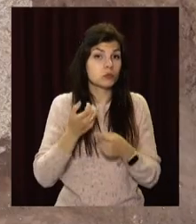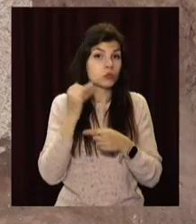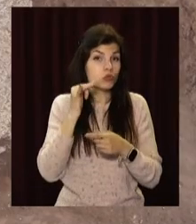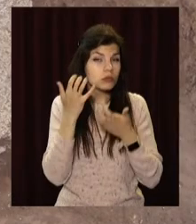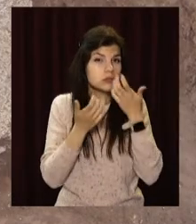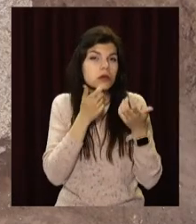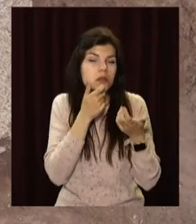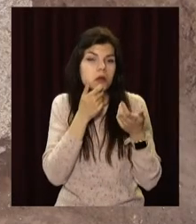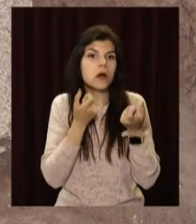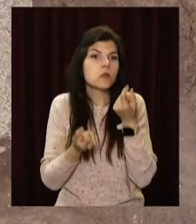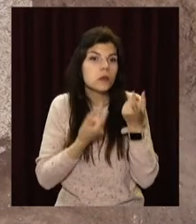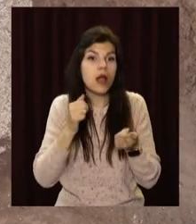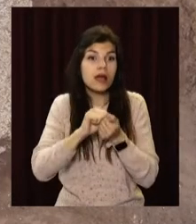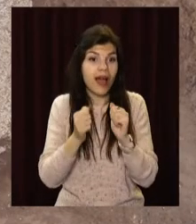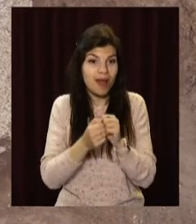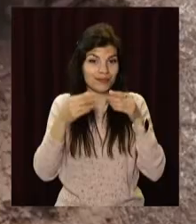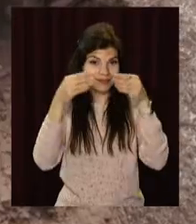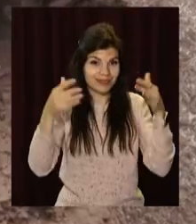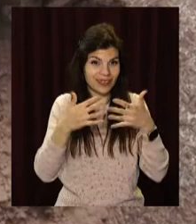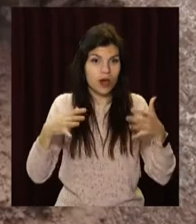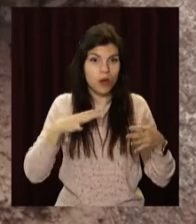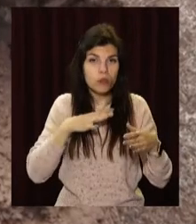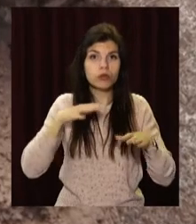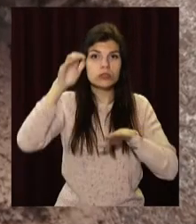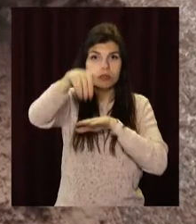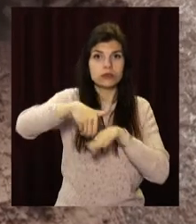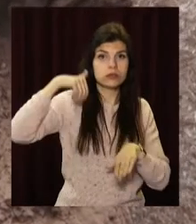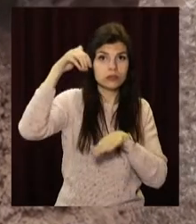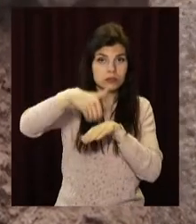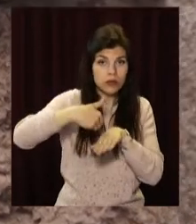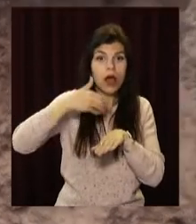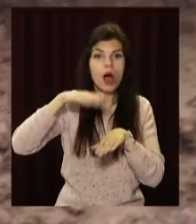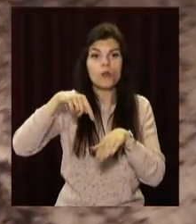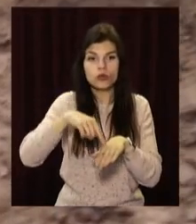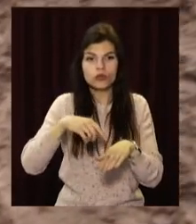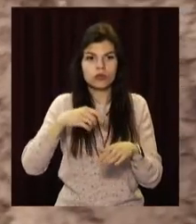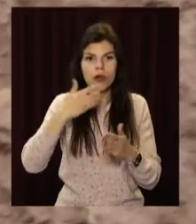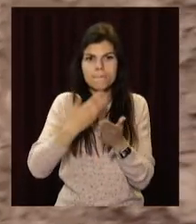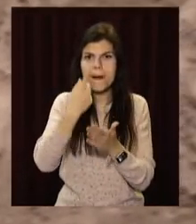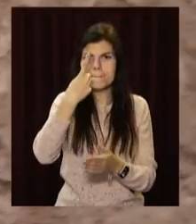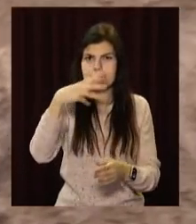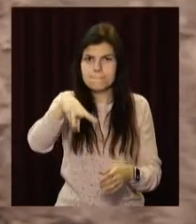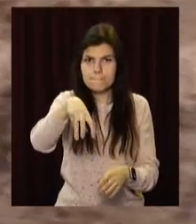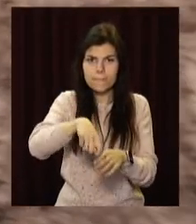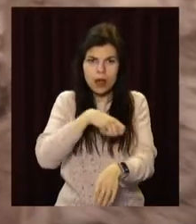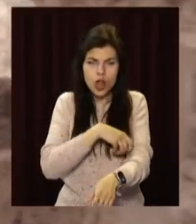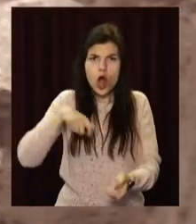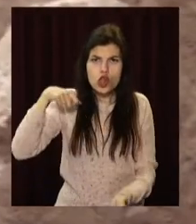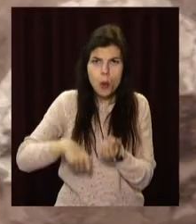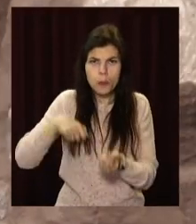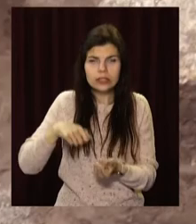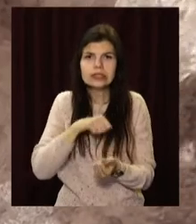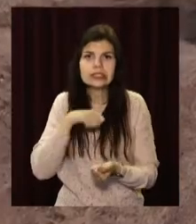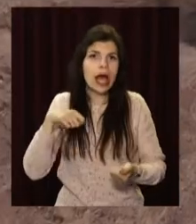дістатися унікальної кам'яної споруди, верхній шар землі знімав бульдозер. Потім ґрунт завтовшки у понад метр. Розкопували лопатами вже